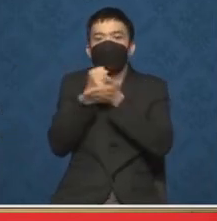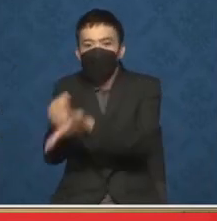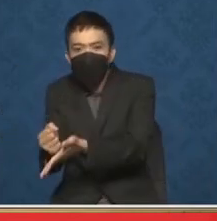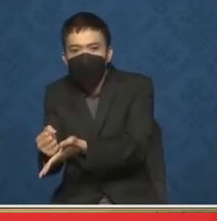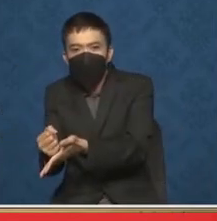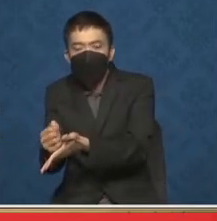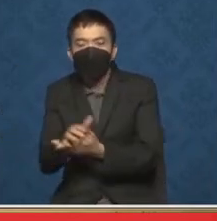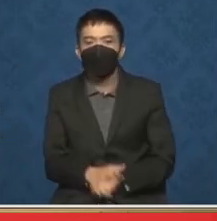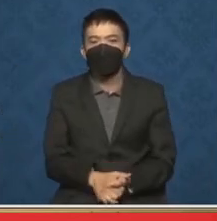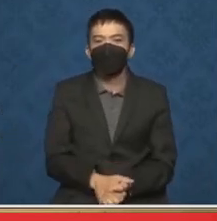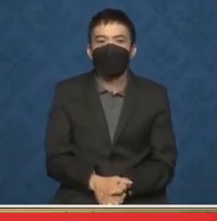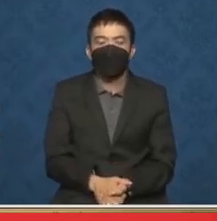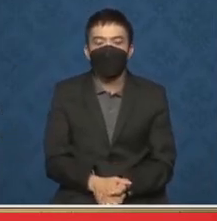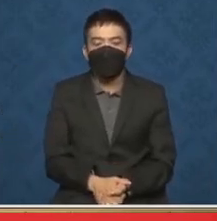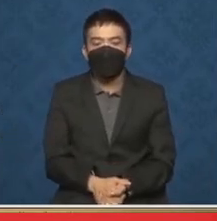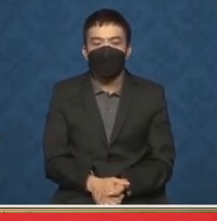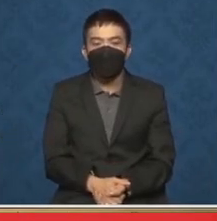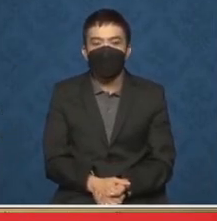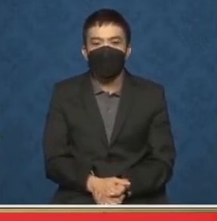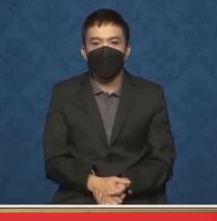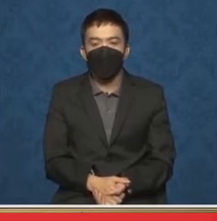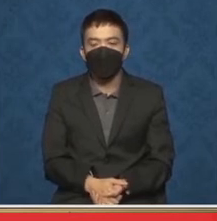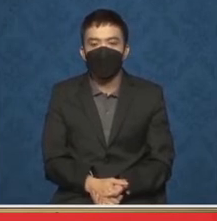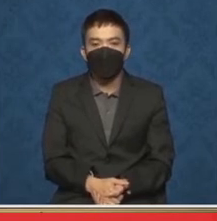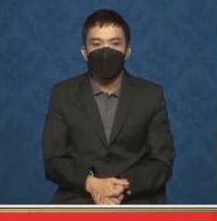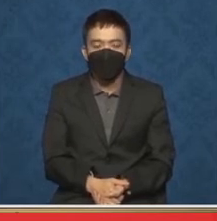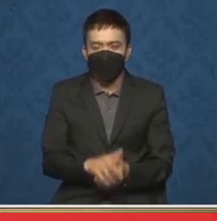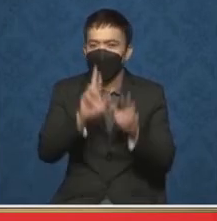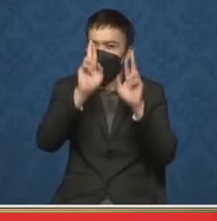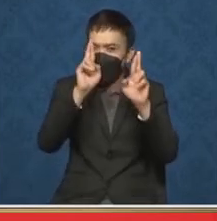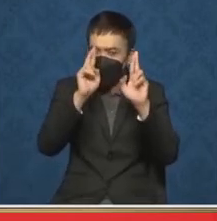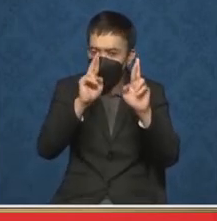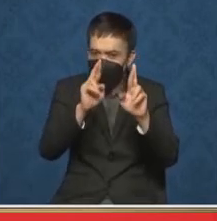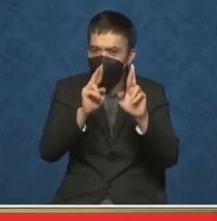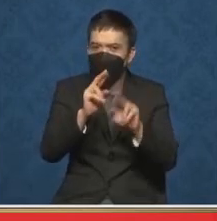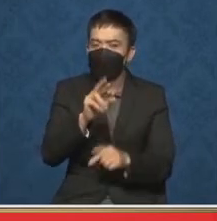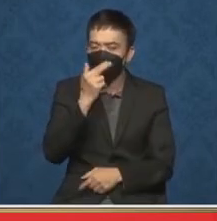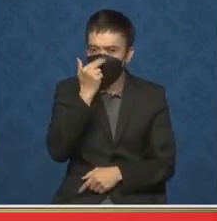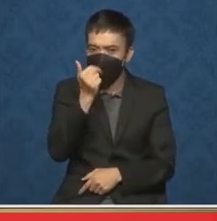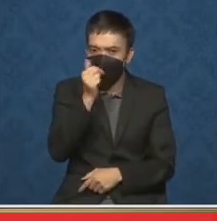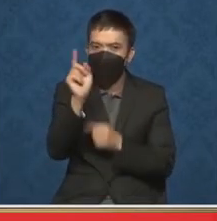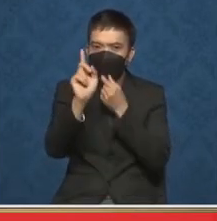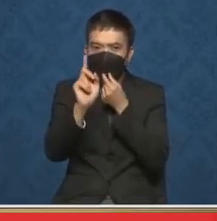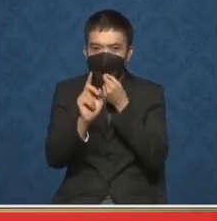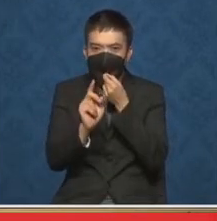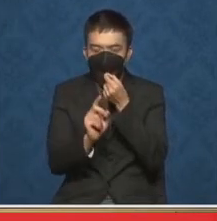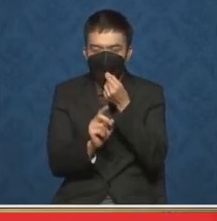และต่มาแาฆาครับสิ่งทจะตองหรัมาดระวงทสุดเราจะนไปสคถามคำถามทสองก็คือ